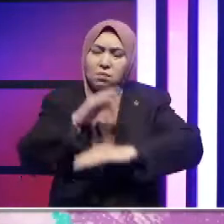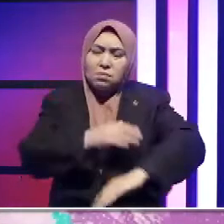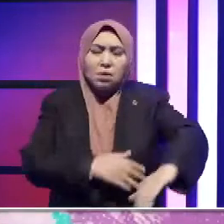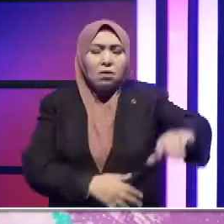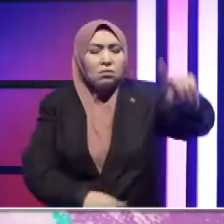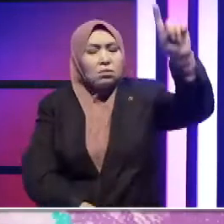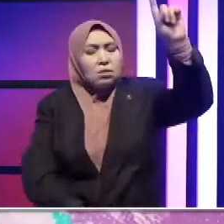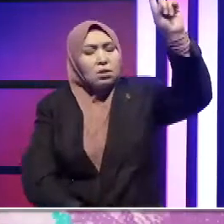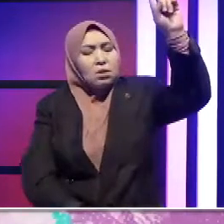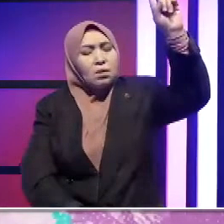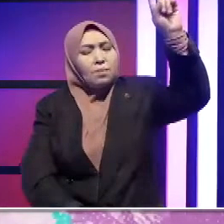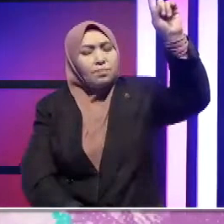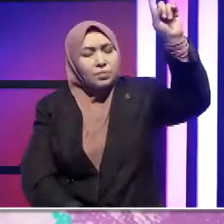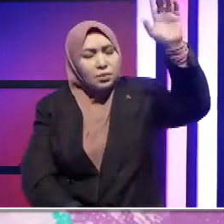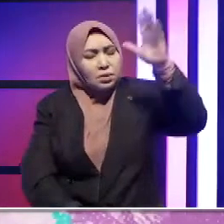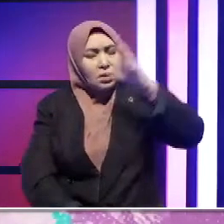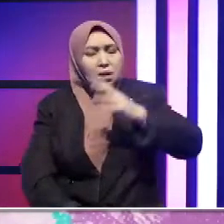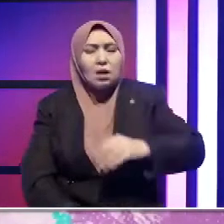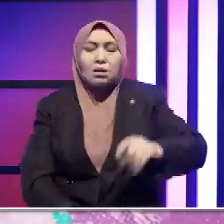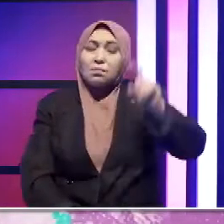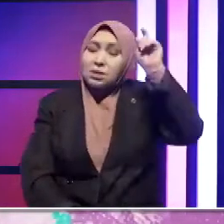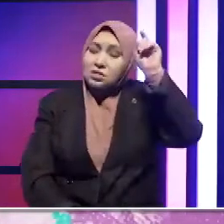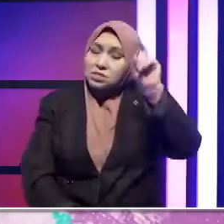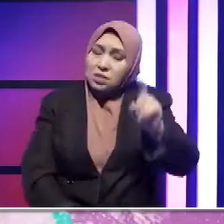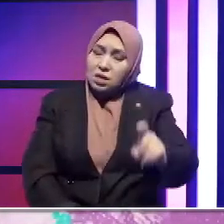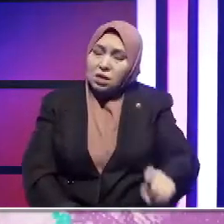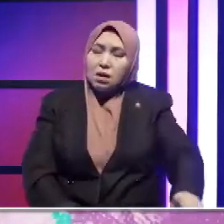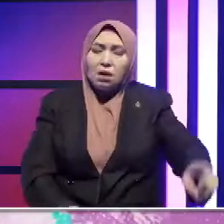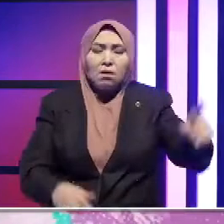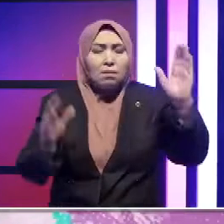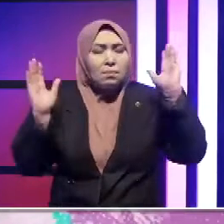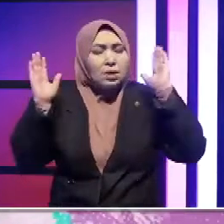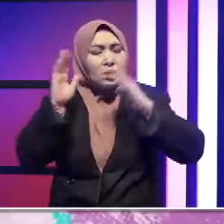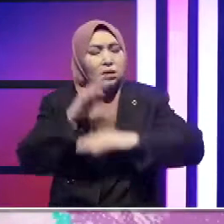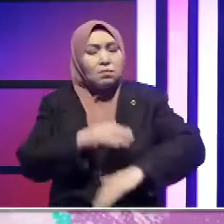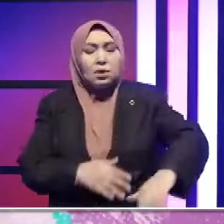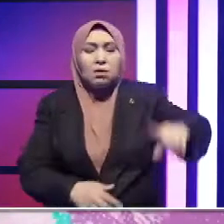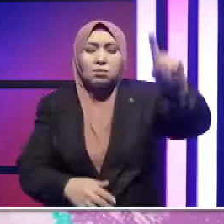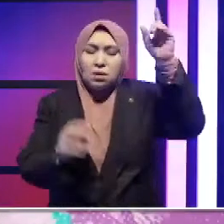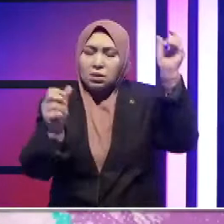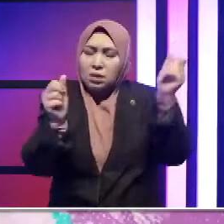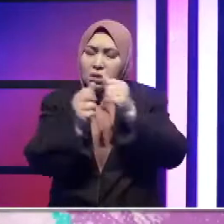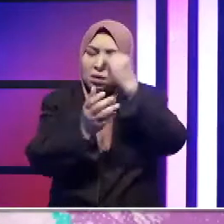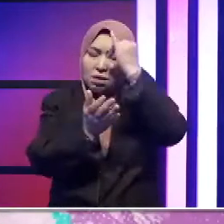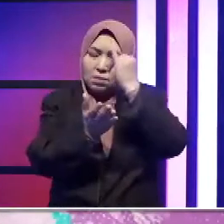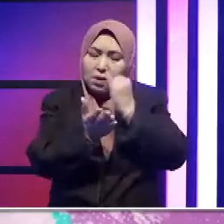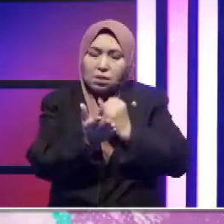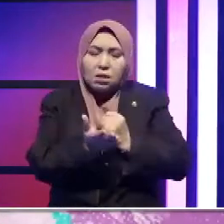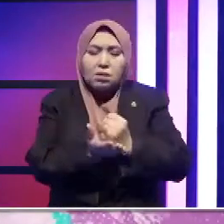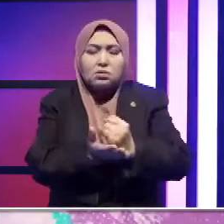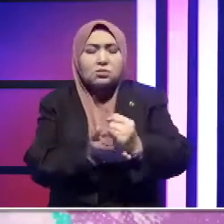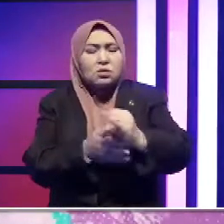الله فاعبد الله مخلصا له الدين